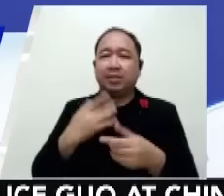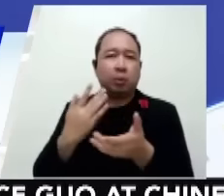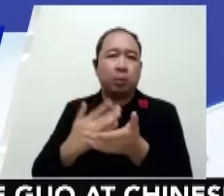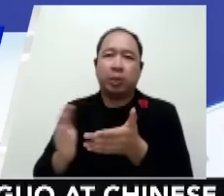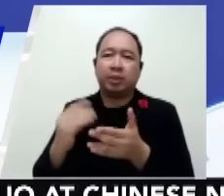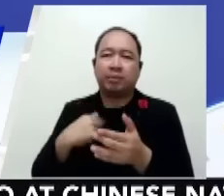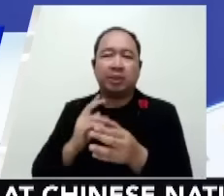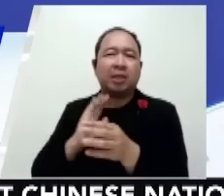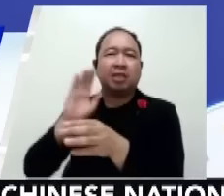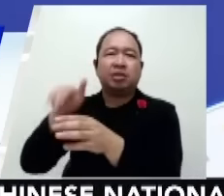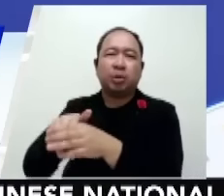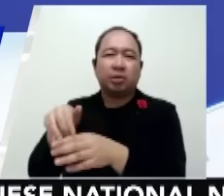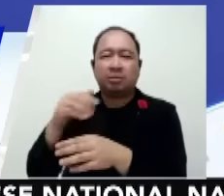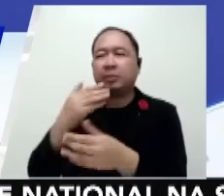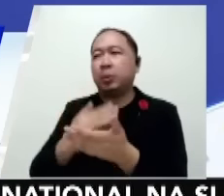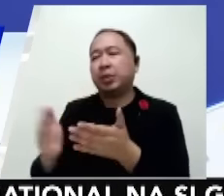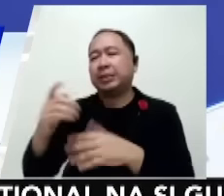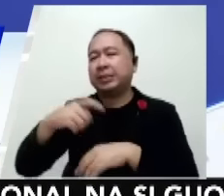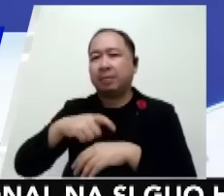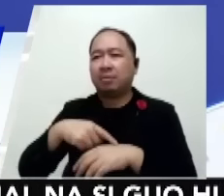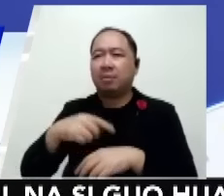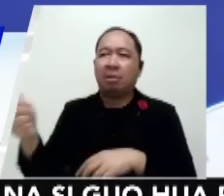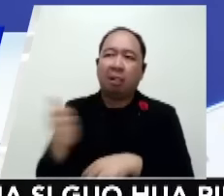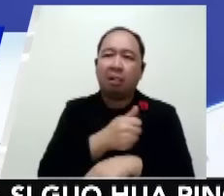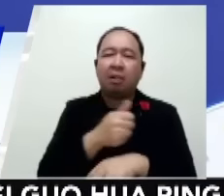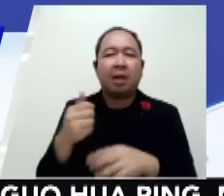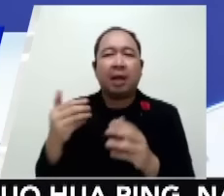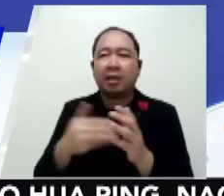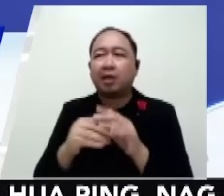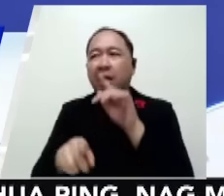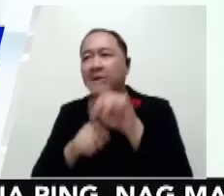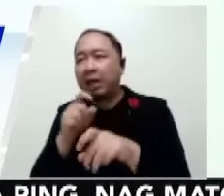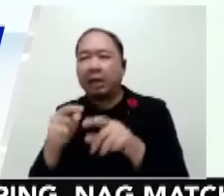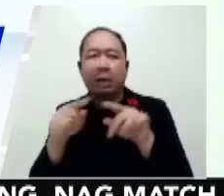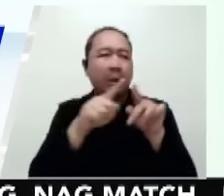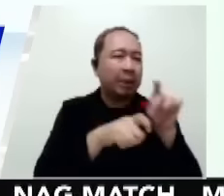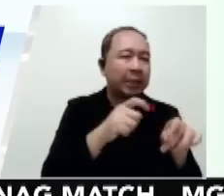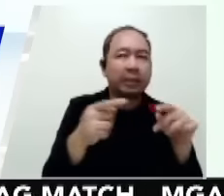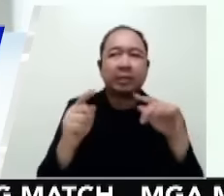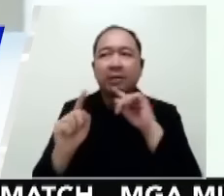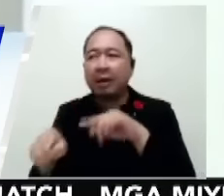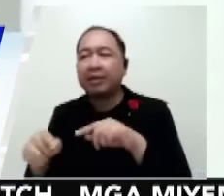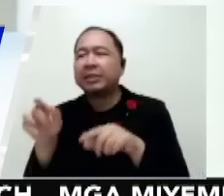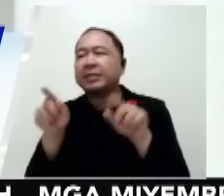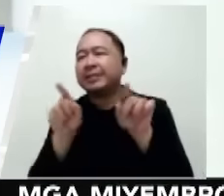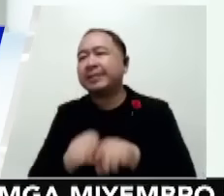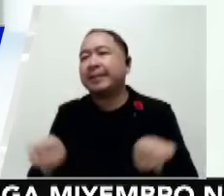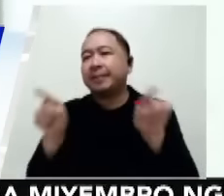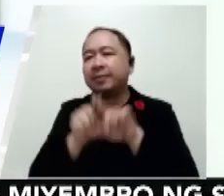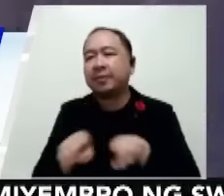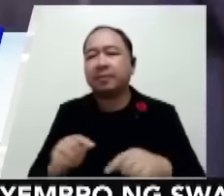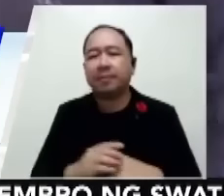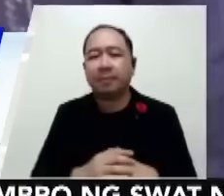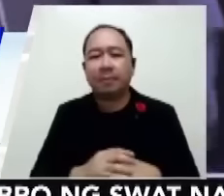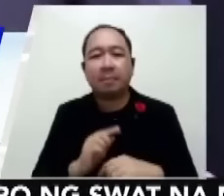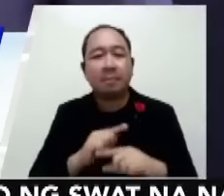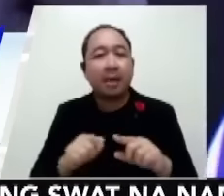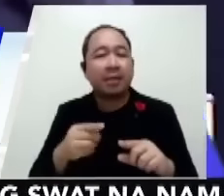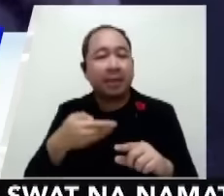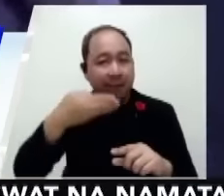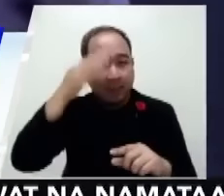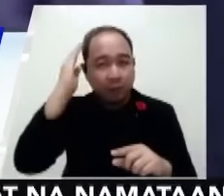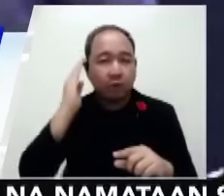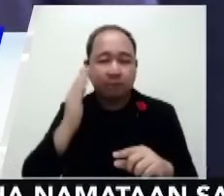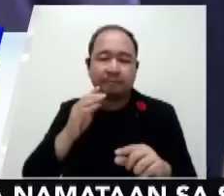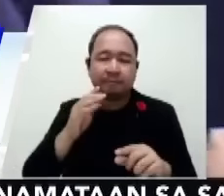oras natin at pabalik-balik lang yung tanong, pabalik-balik ang sagot. Pero mapipilitan daw si De La Rosa pumunta kung dadalo rin